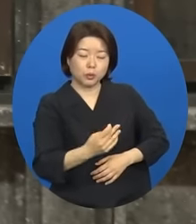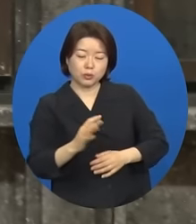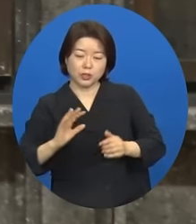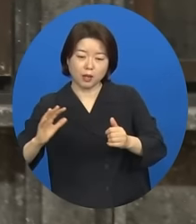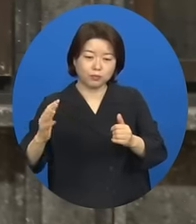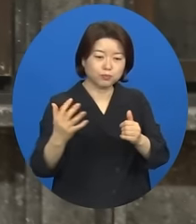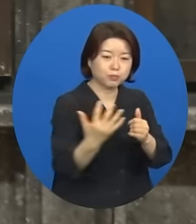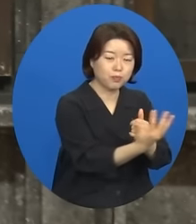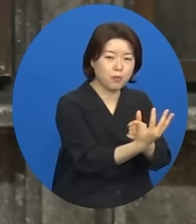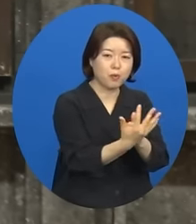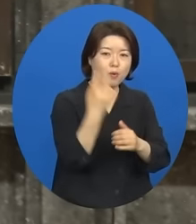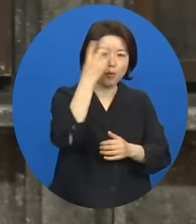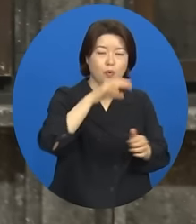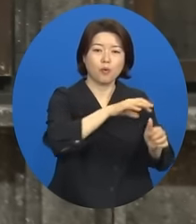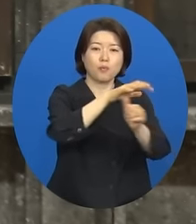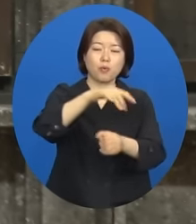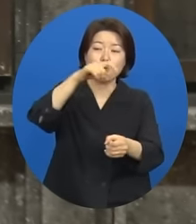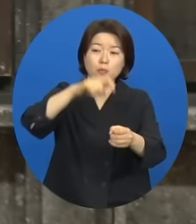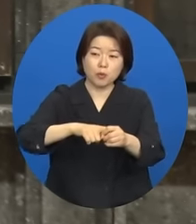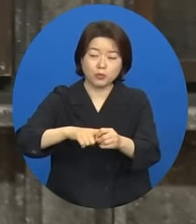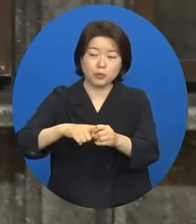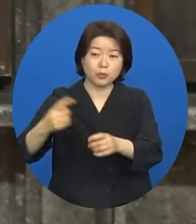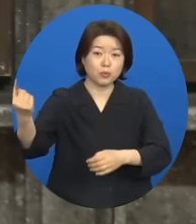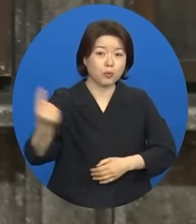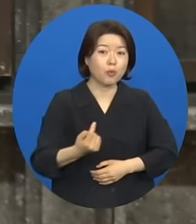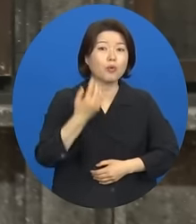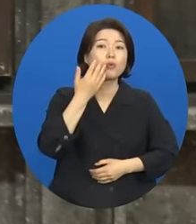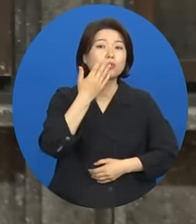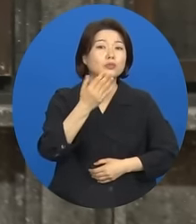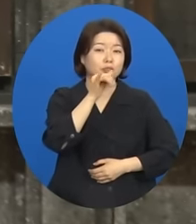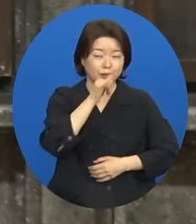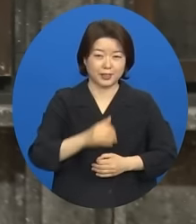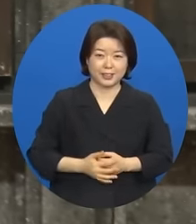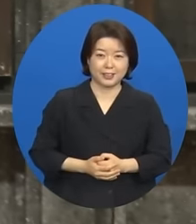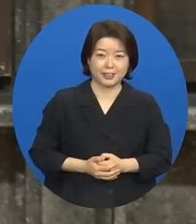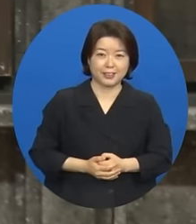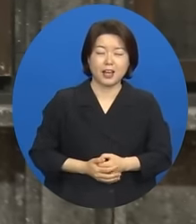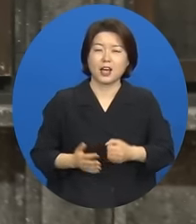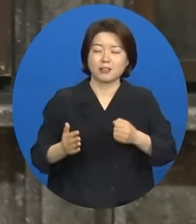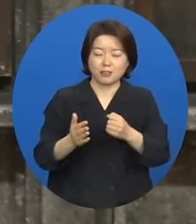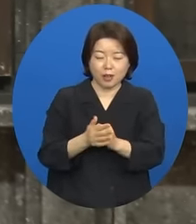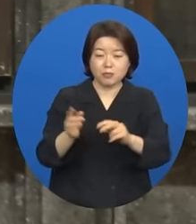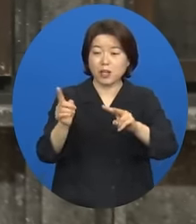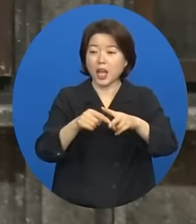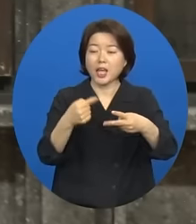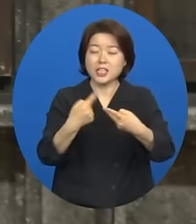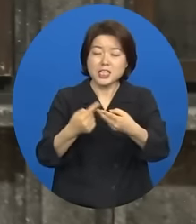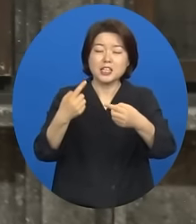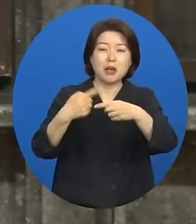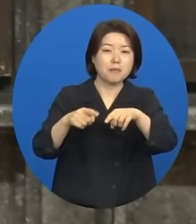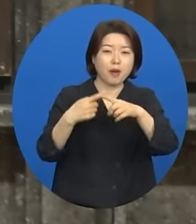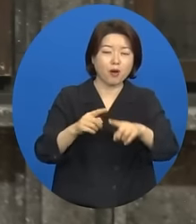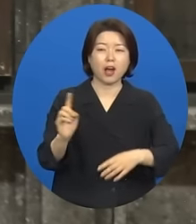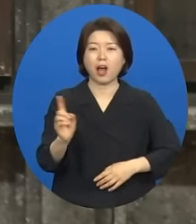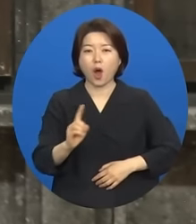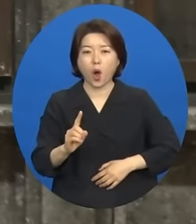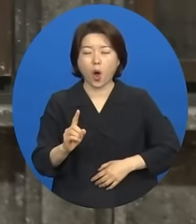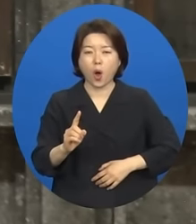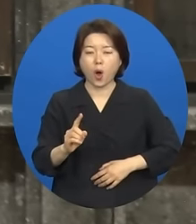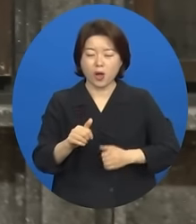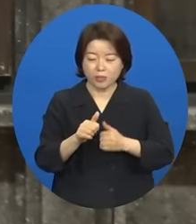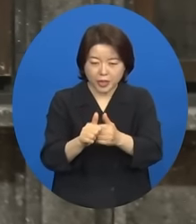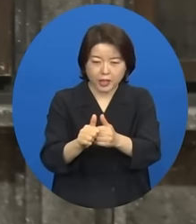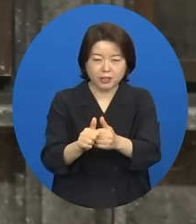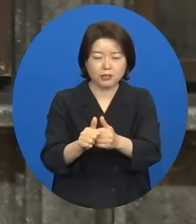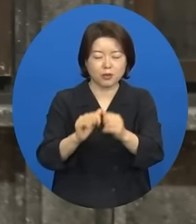위해서 데리고 왔을 수도 있는 거죠. 그러니까 여러분 해석에 따라서 하나의 팩트가